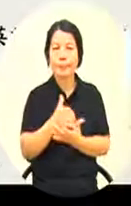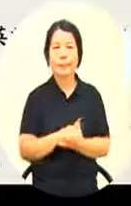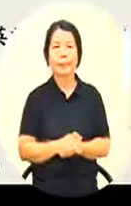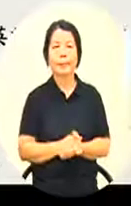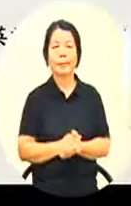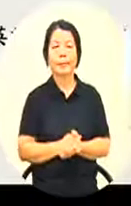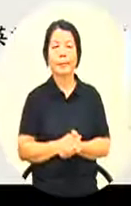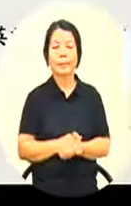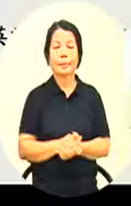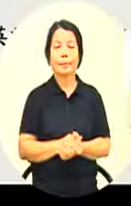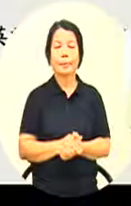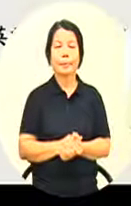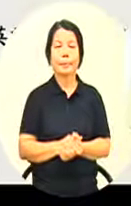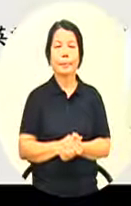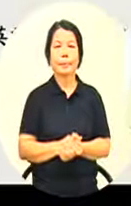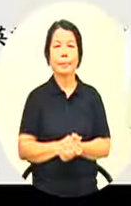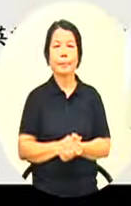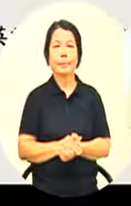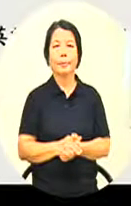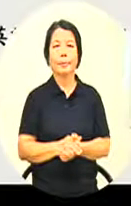局长还是副局长回答都可以。